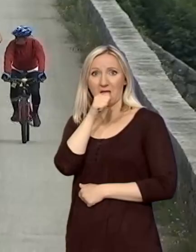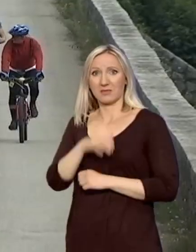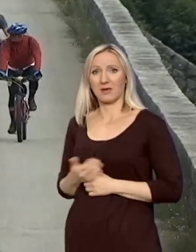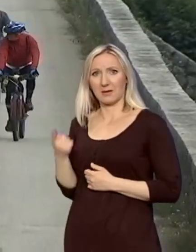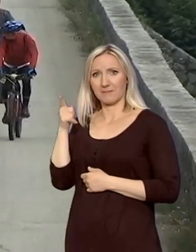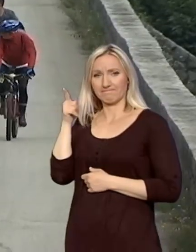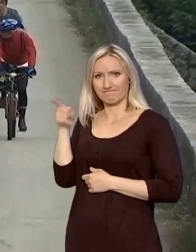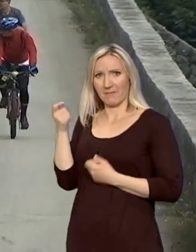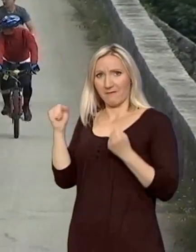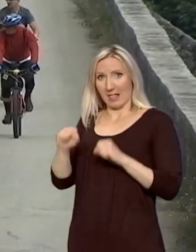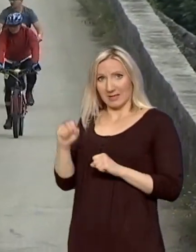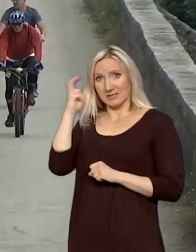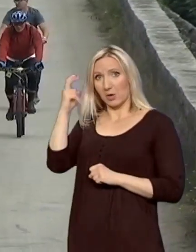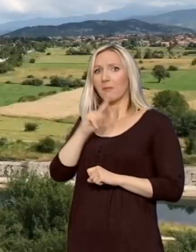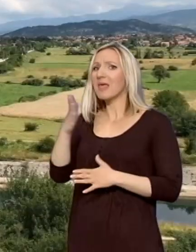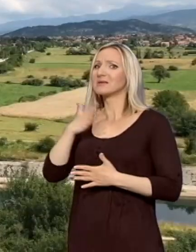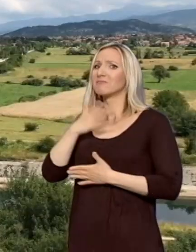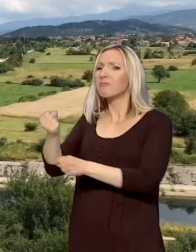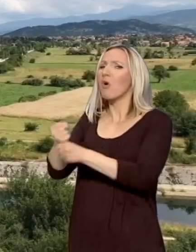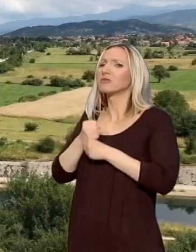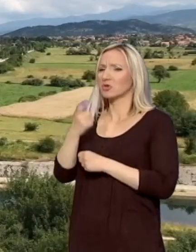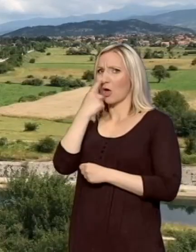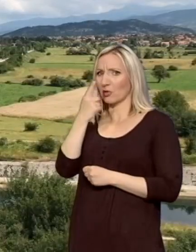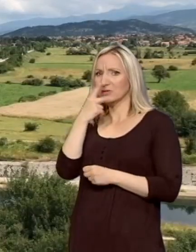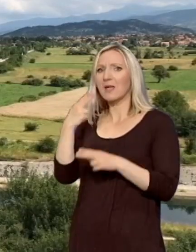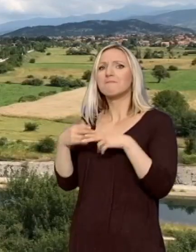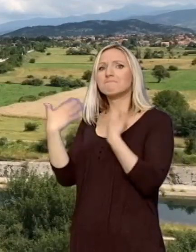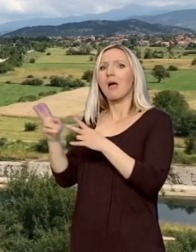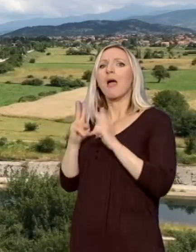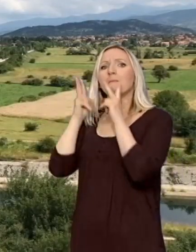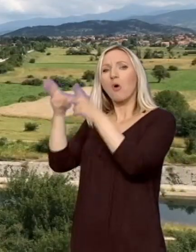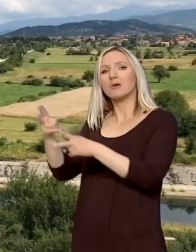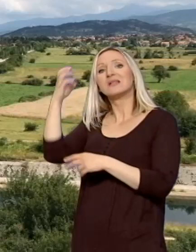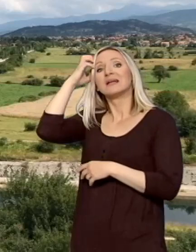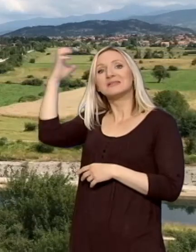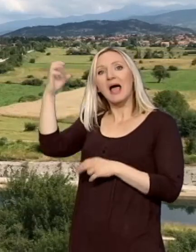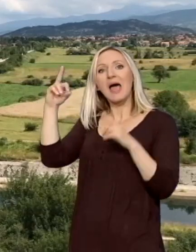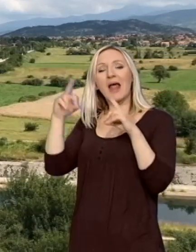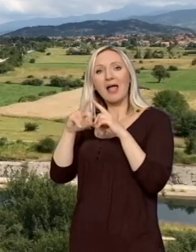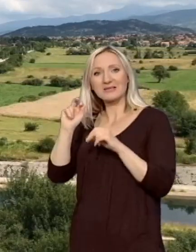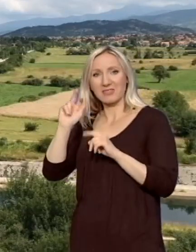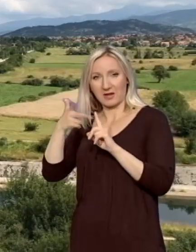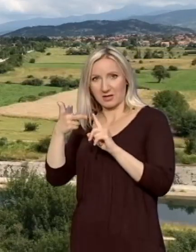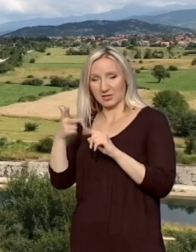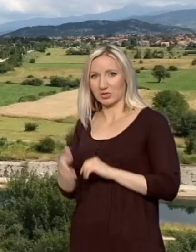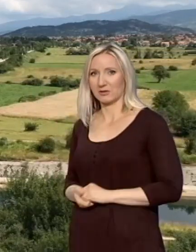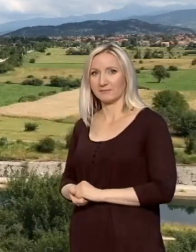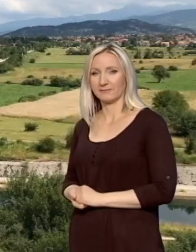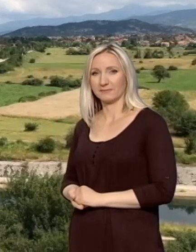predložio je da, zbog nesebične pomoći Rusije, nosi naziv Most cara Aleksandra III.